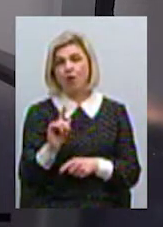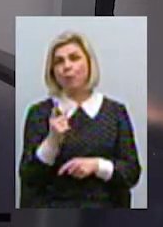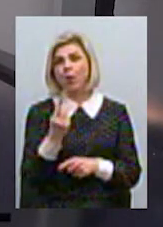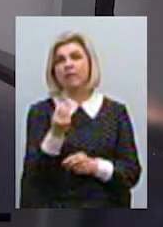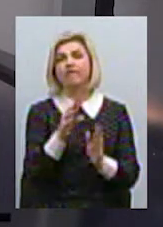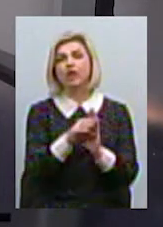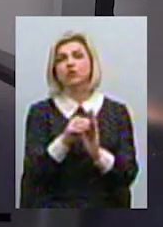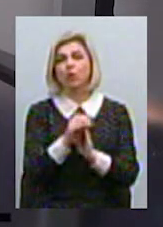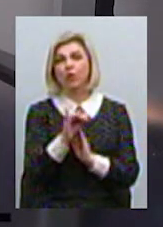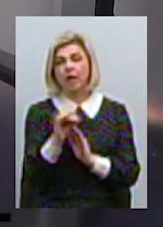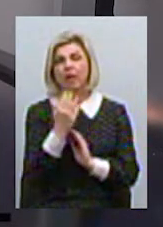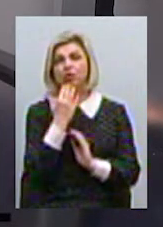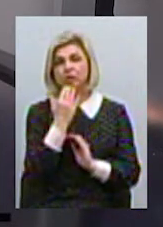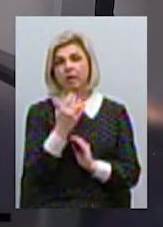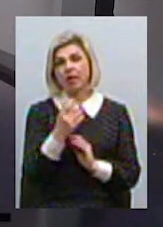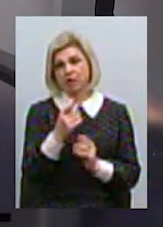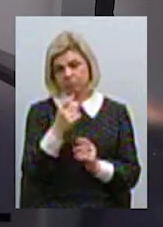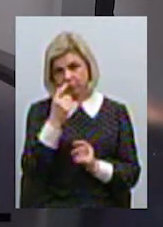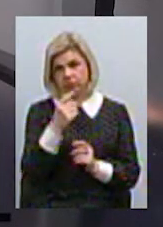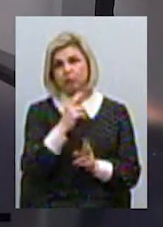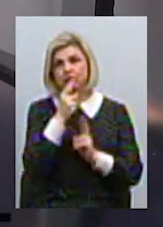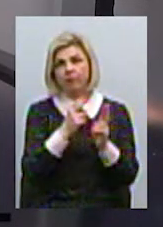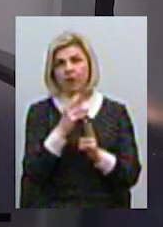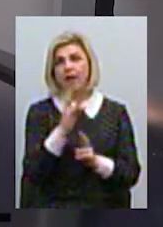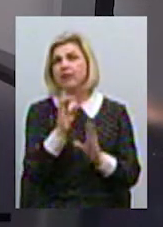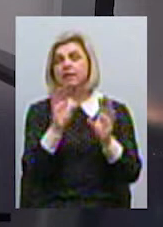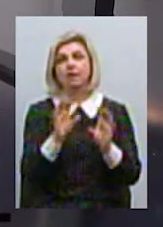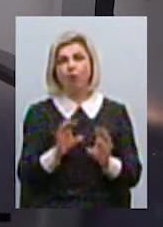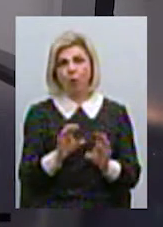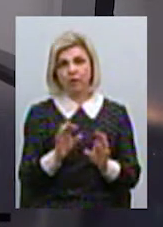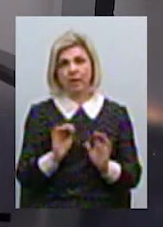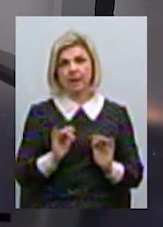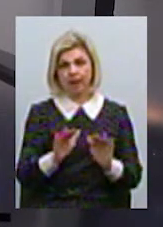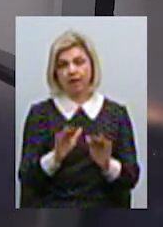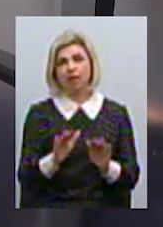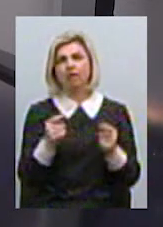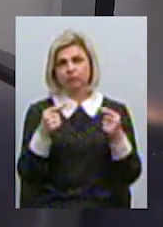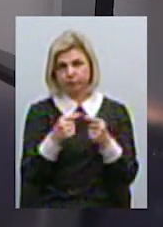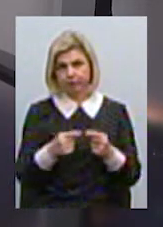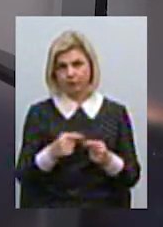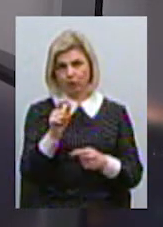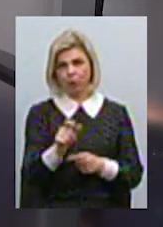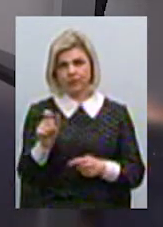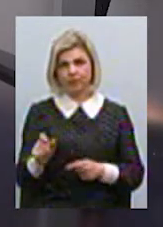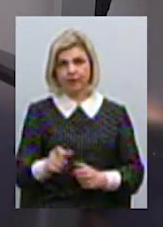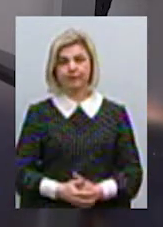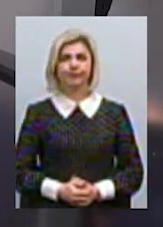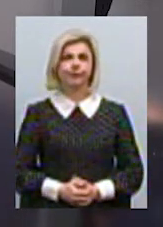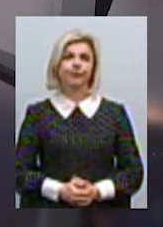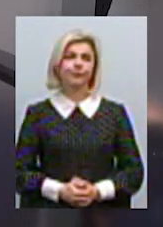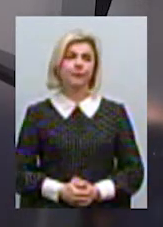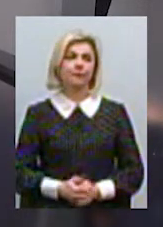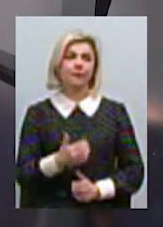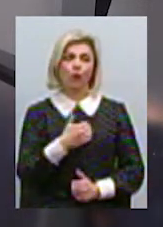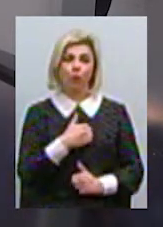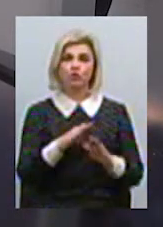інвестори іноземні, вони заявили саме про незаконність дій певних осіб. Я хочу звернутися